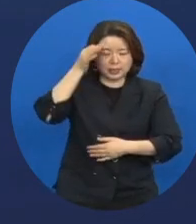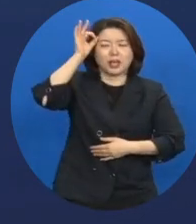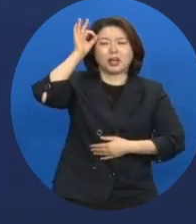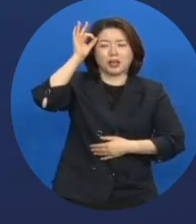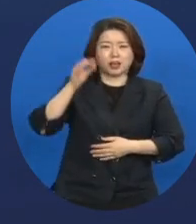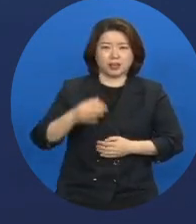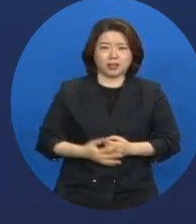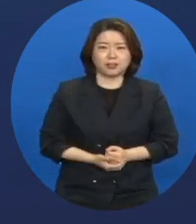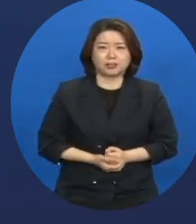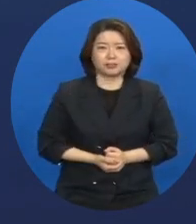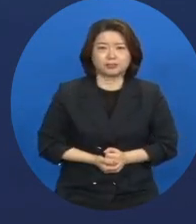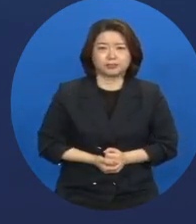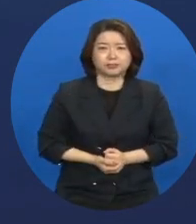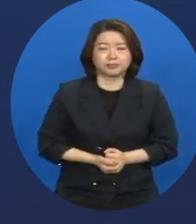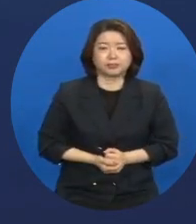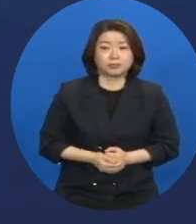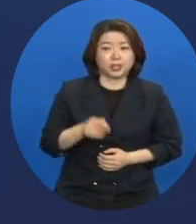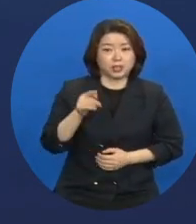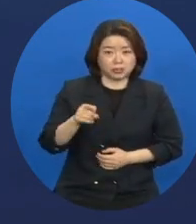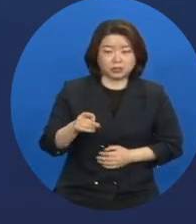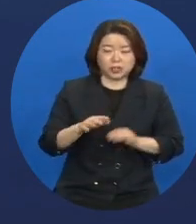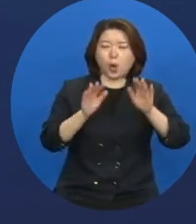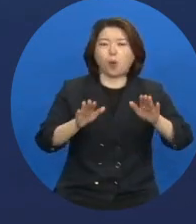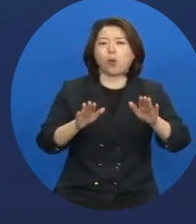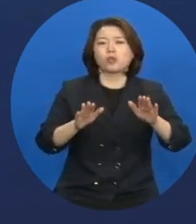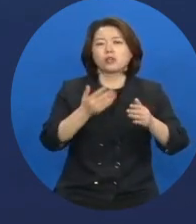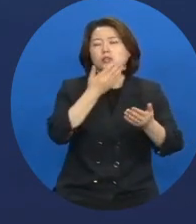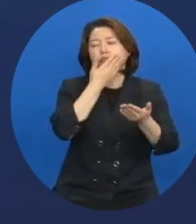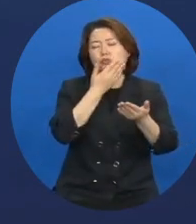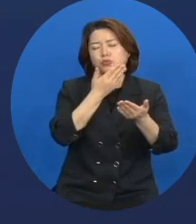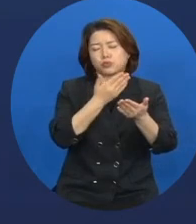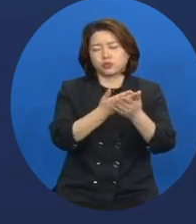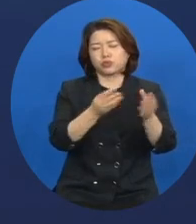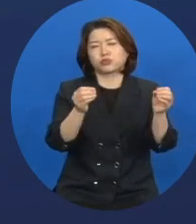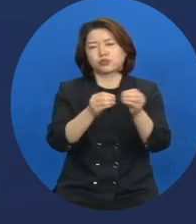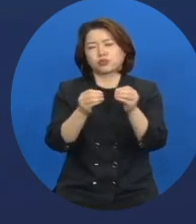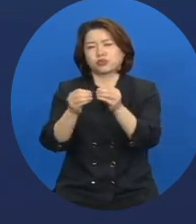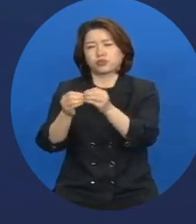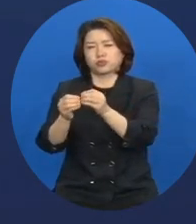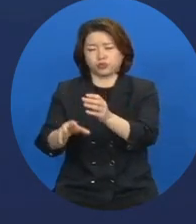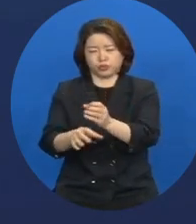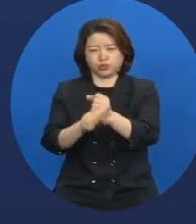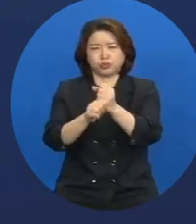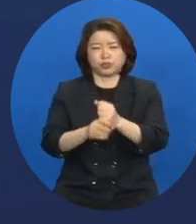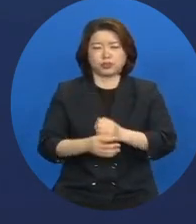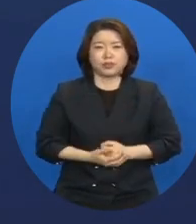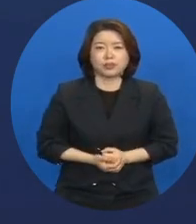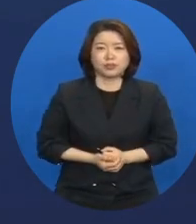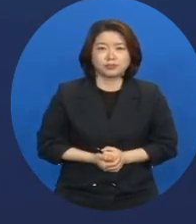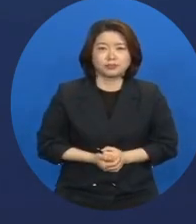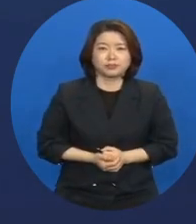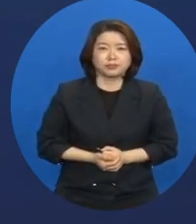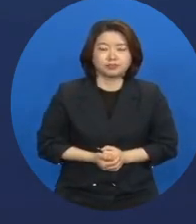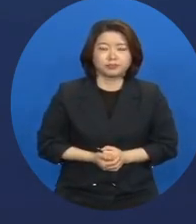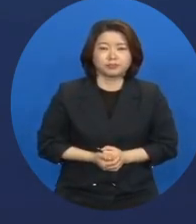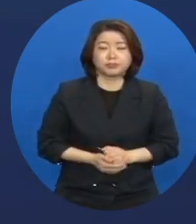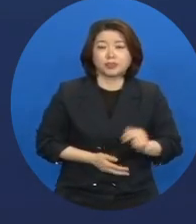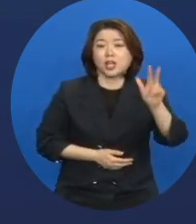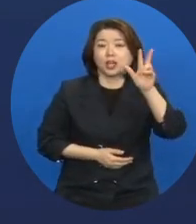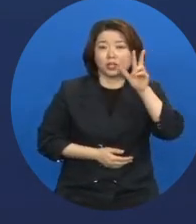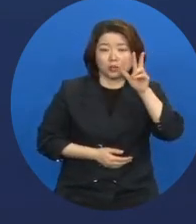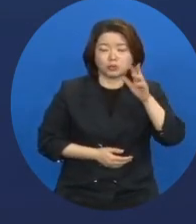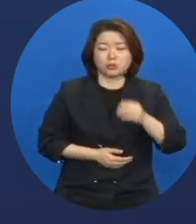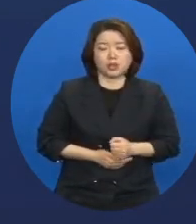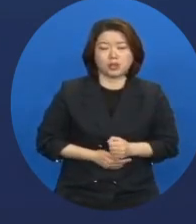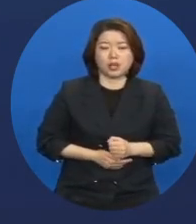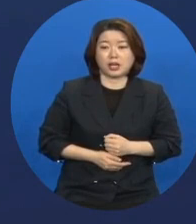깨달았습니다. 그게 오늘 메시지의 핵심입니다. 그래서 여호수아가 그 에브라임